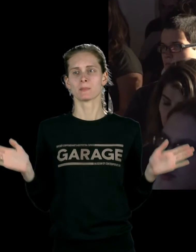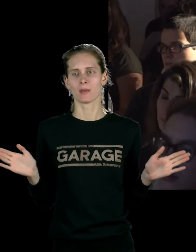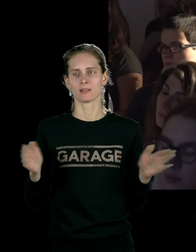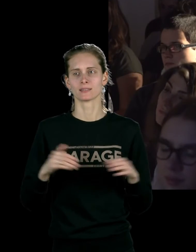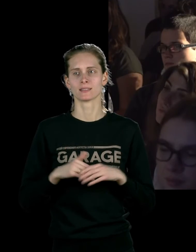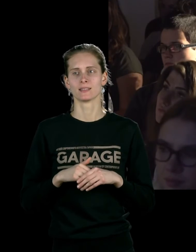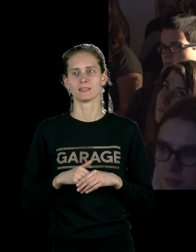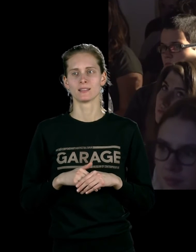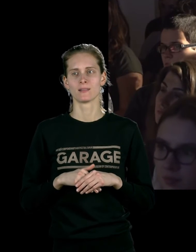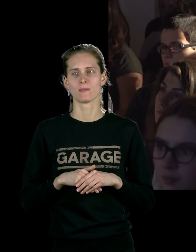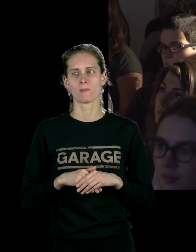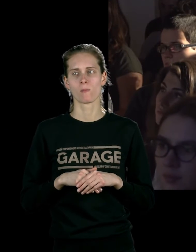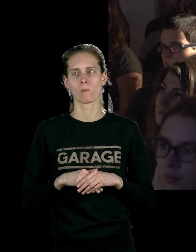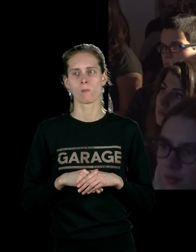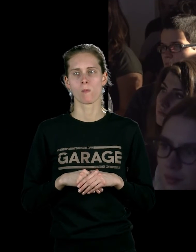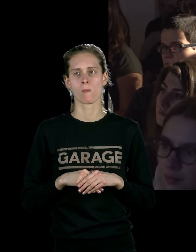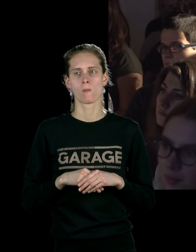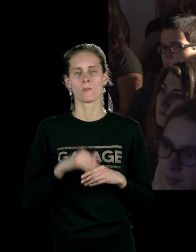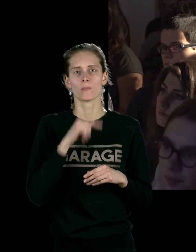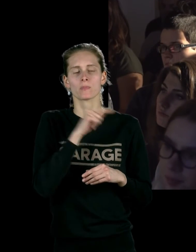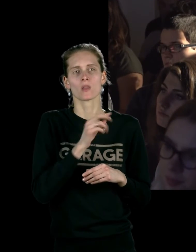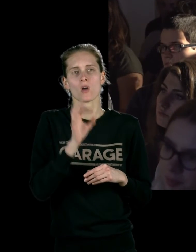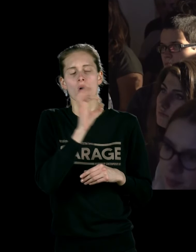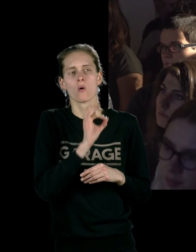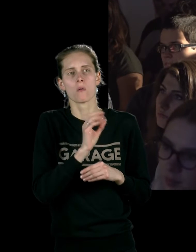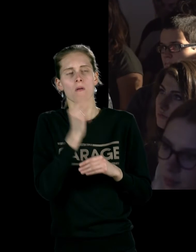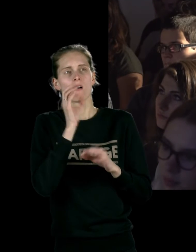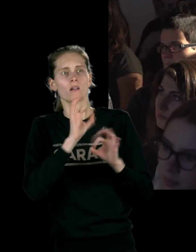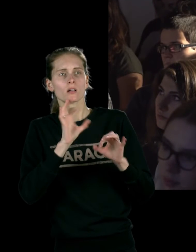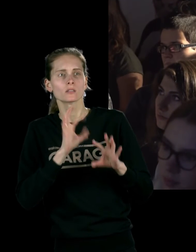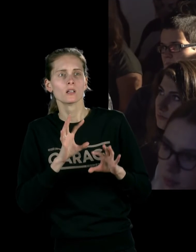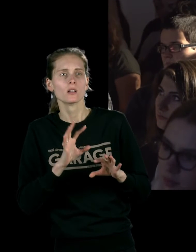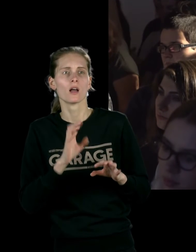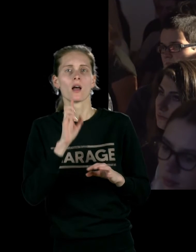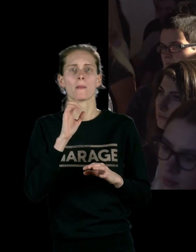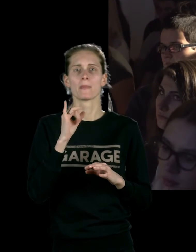битники, то, что описывал в особенности Берроуз в своей литературе, это тот же самый опыт